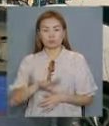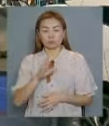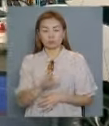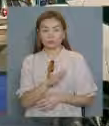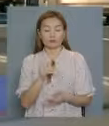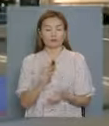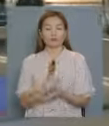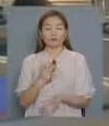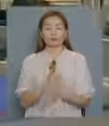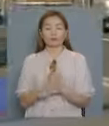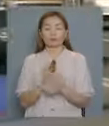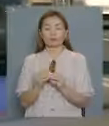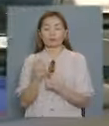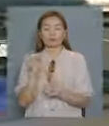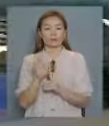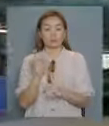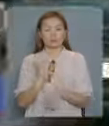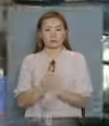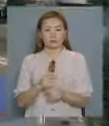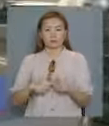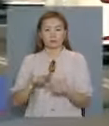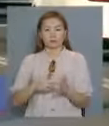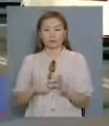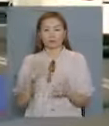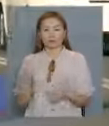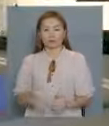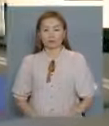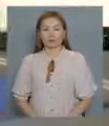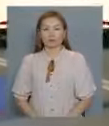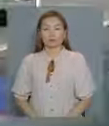Гранты должны быть направлены на цели, указанные в бизнес-плане.